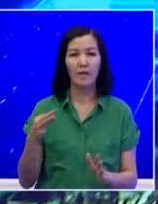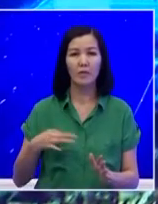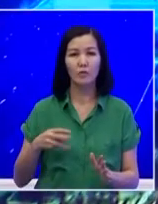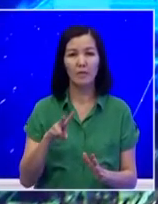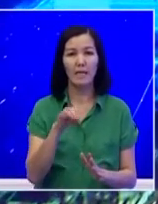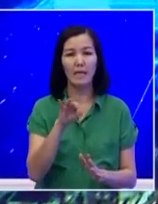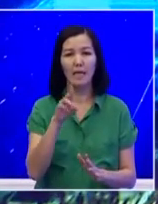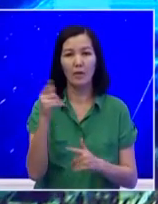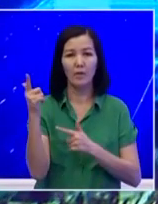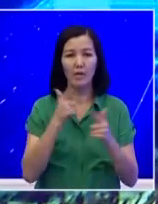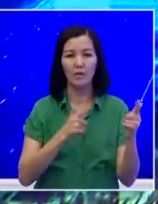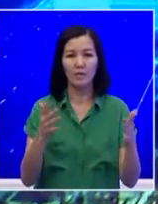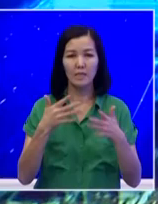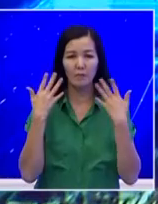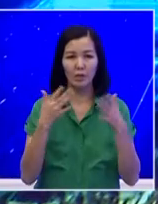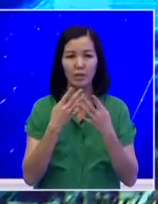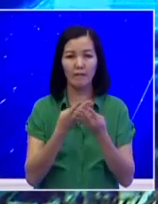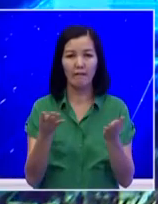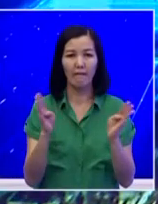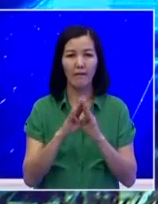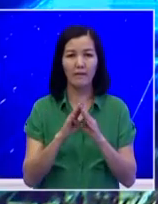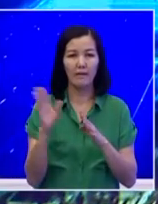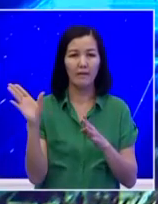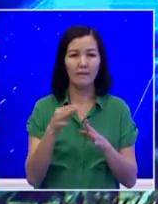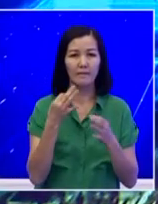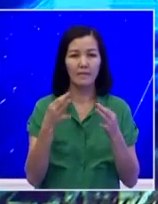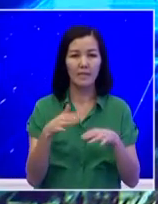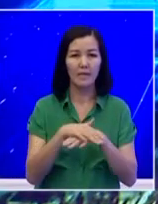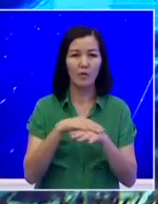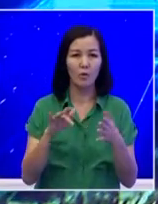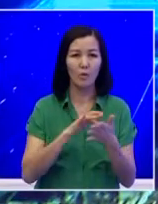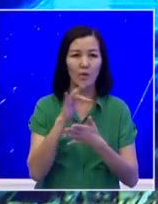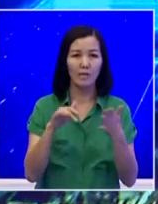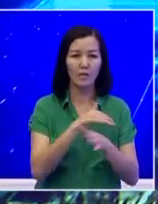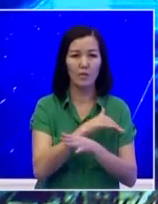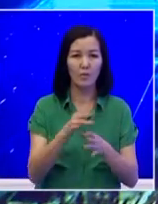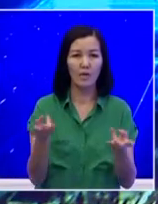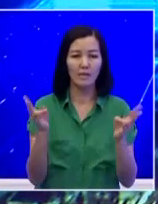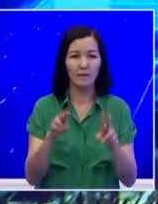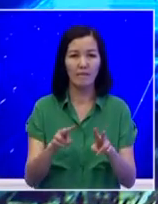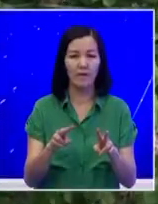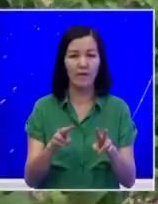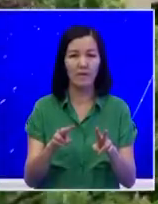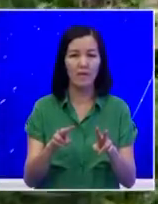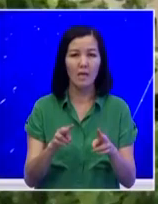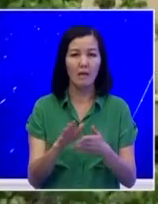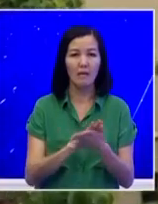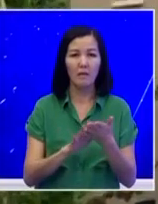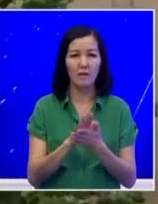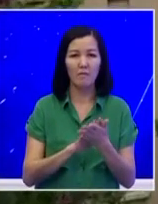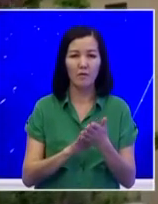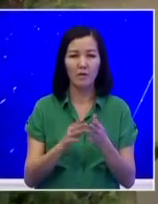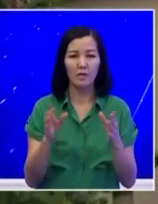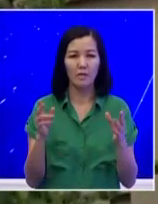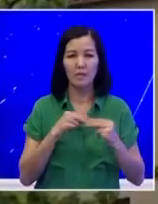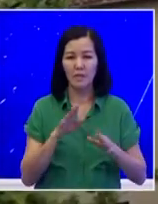Французский Лион готовится смягчить карантин. Все эти дни обычно многолюдные городские улицы оставались пустынные. Не работали рестораны и